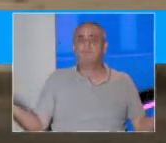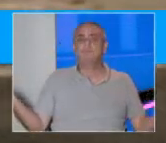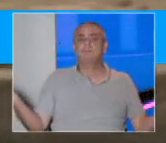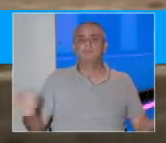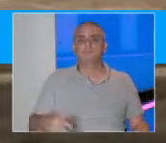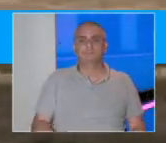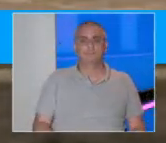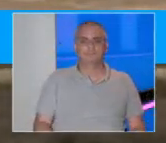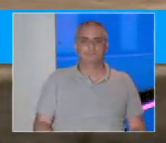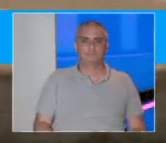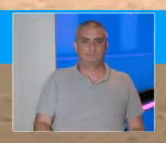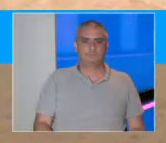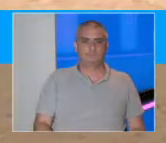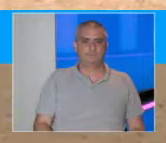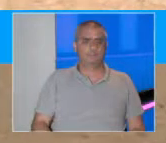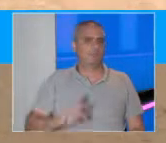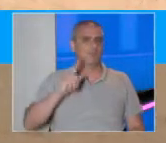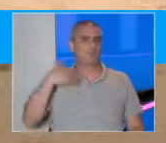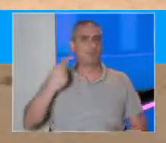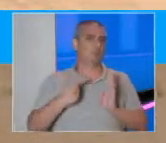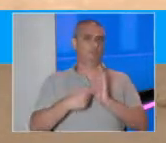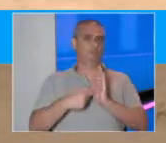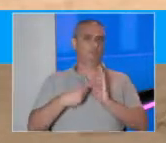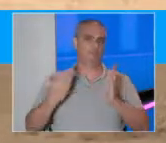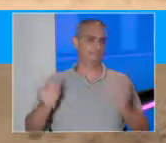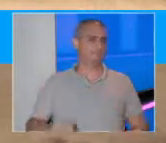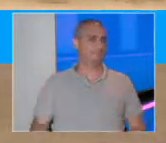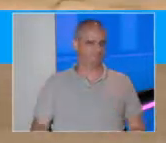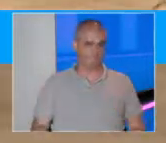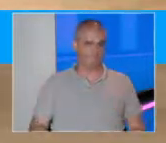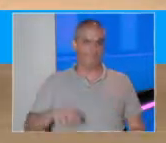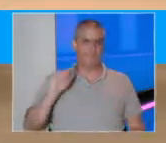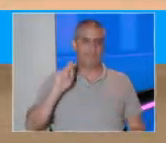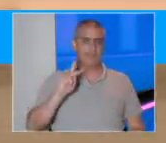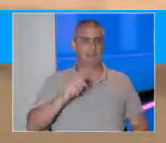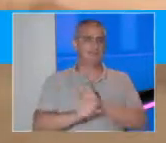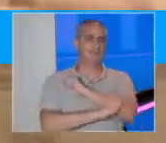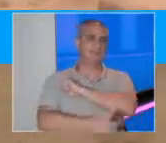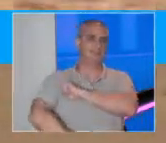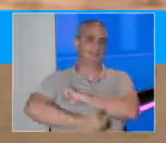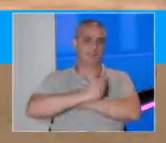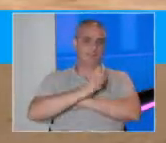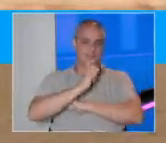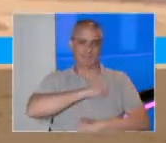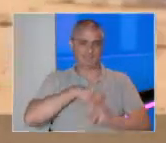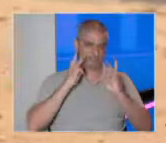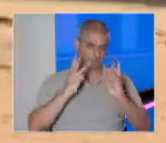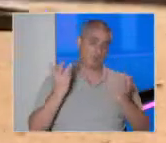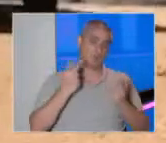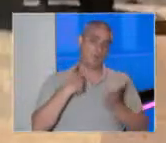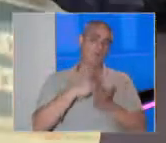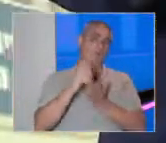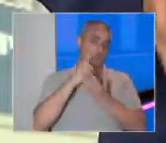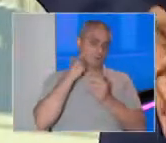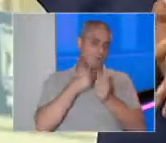צריך להיפסק. לא אמורה להיות שום סיבה שהיא לגיטימית לירי. ברור. אלעד קלים, סגן ראש עיריית שדרות, אנחנו כמובן